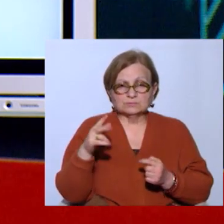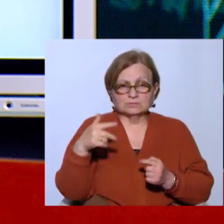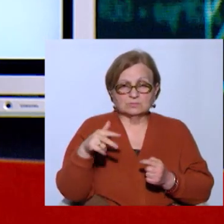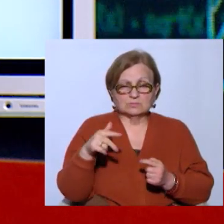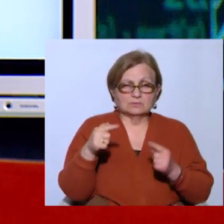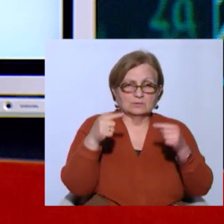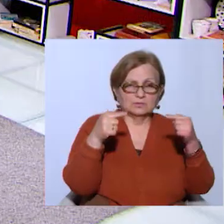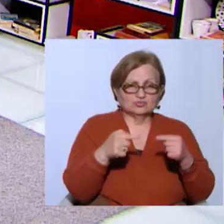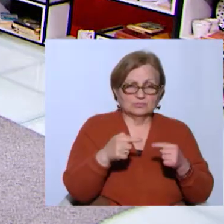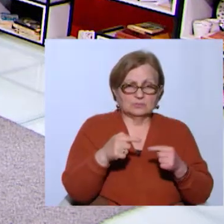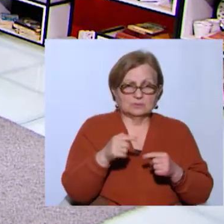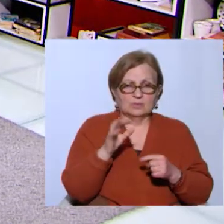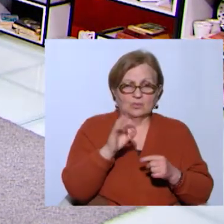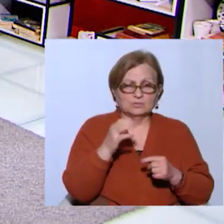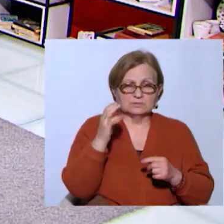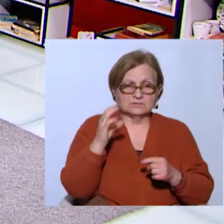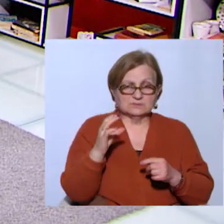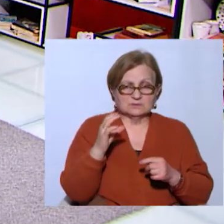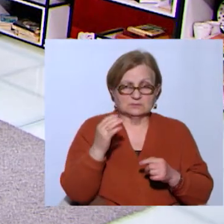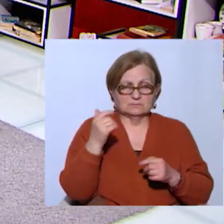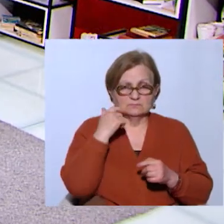DO შეფარდებული OC-სთან. ანუ